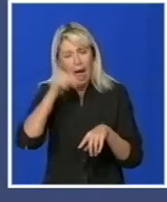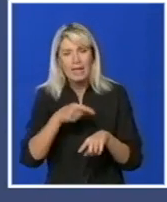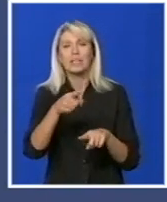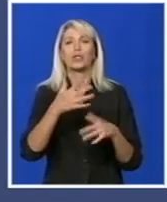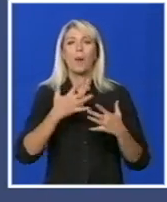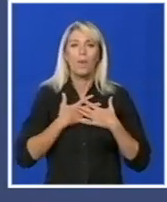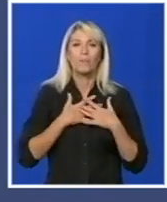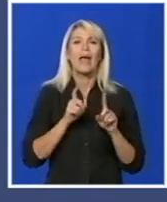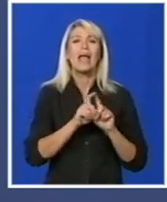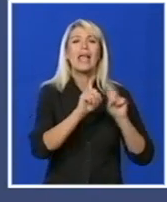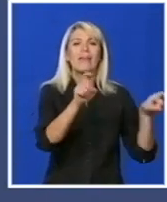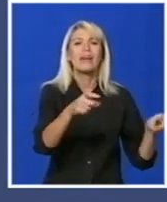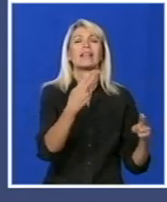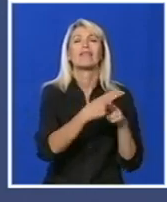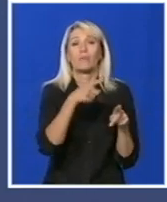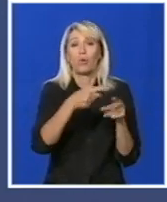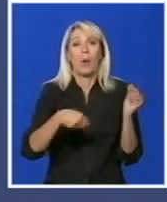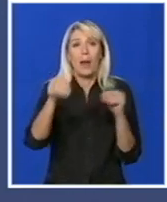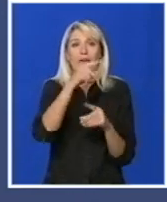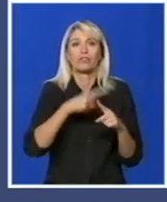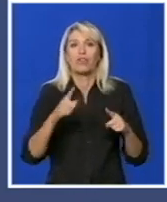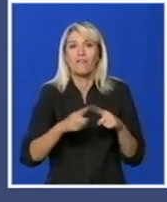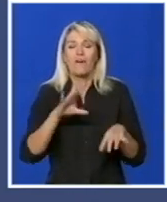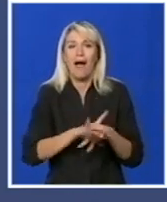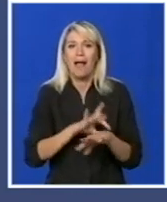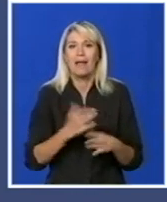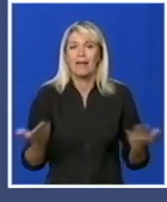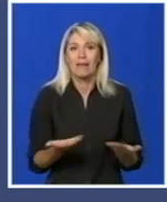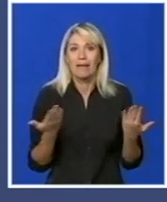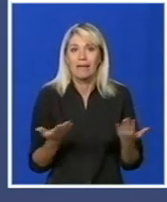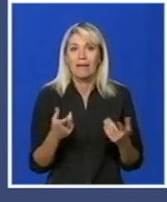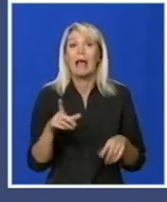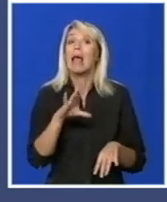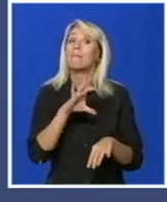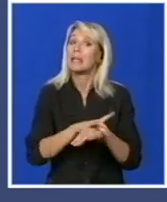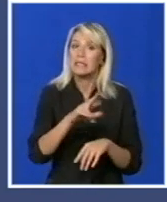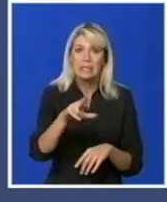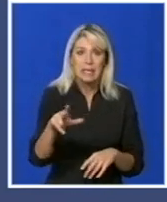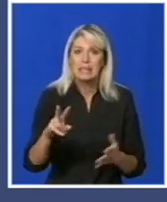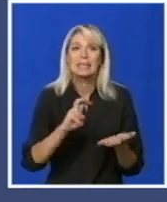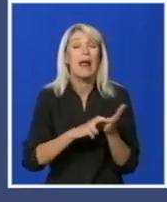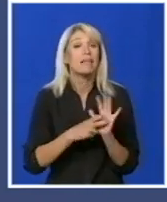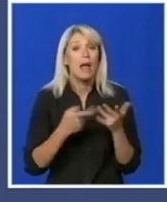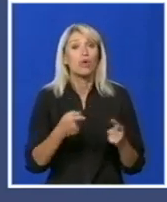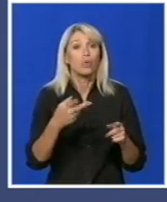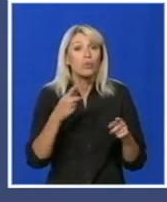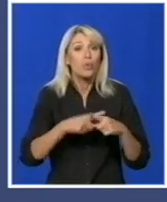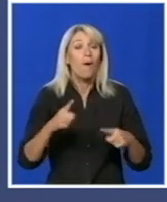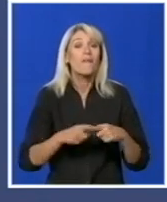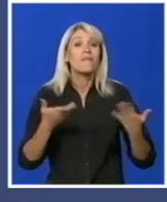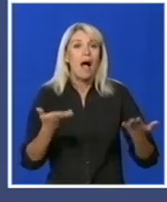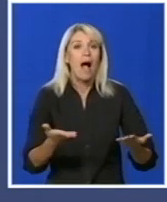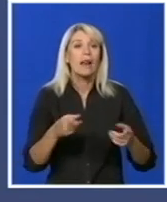pulmologija, infektivne bolesti, da probamo medicinske sestre, tehničari, da do